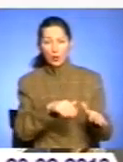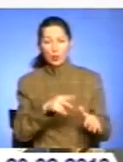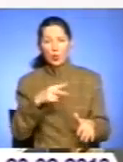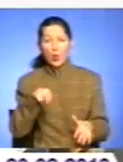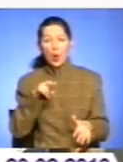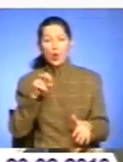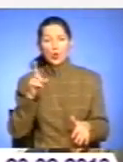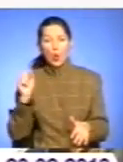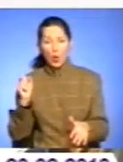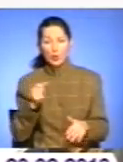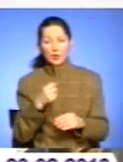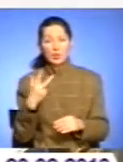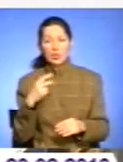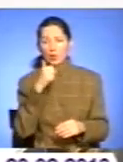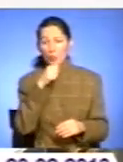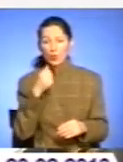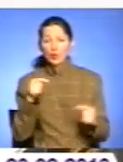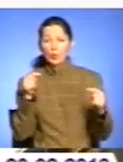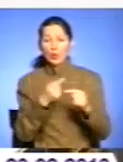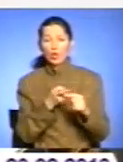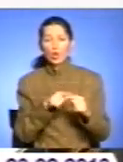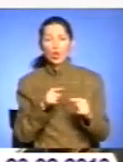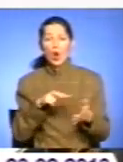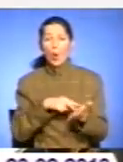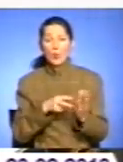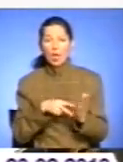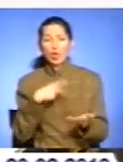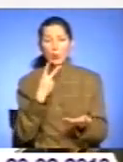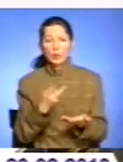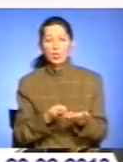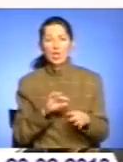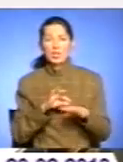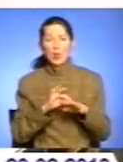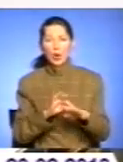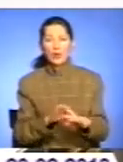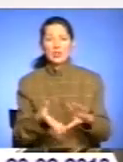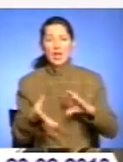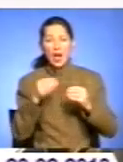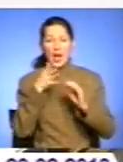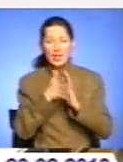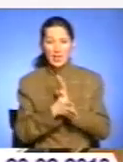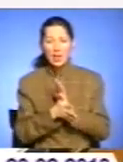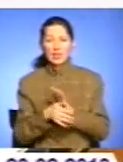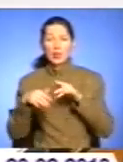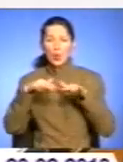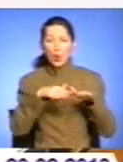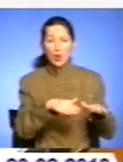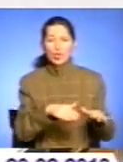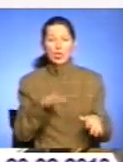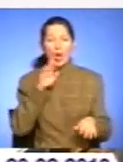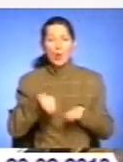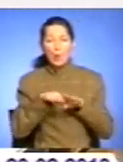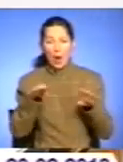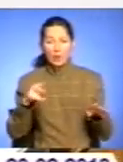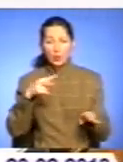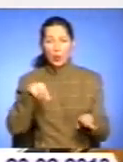році. Відповідно до цього плану передбачається провести аналіз проходження паводку, пропуску льодоходу та повені